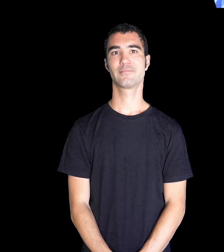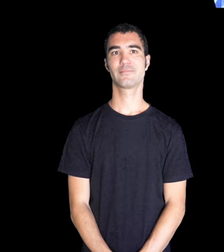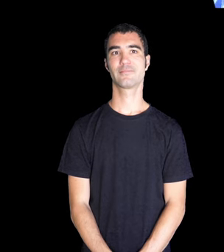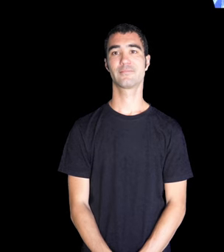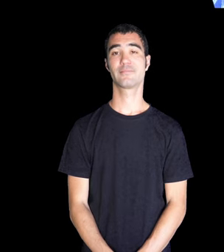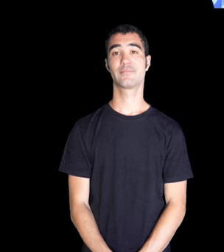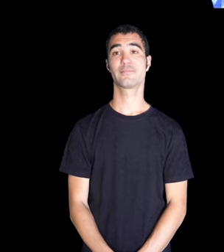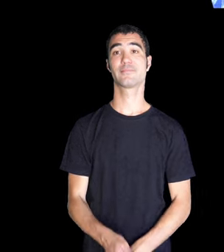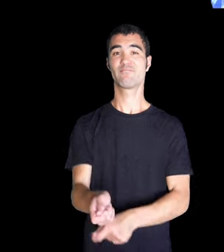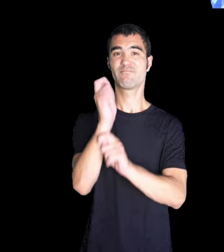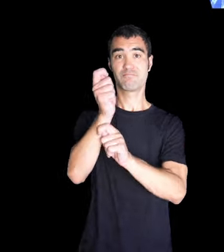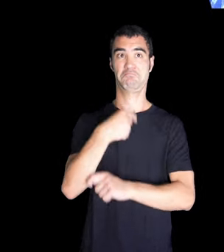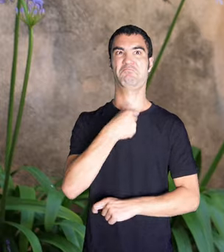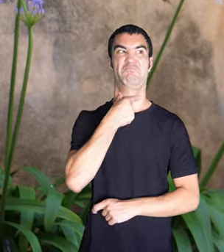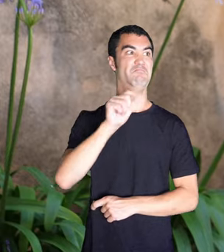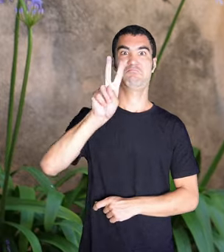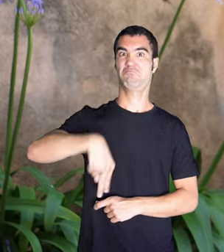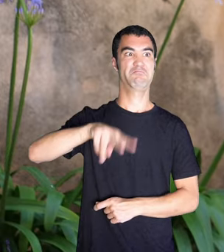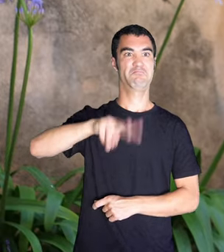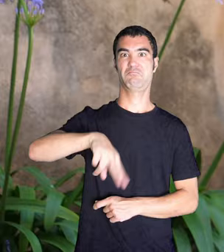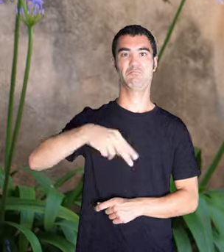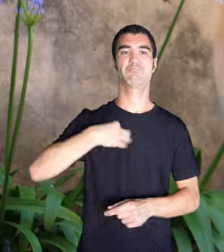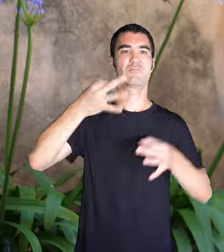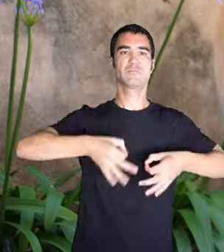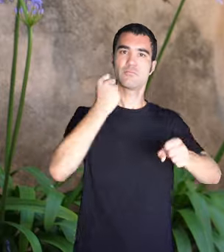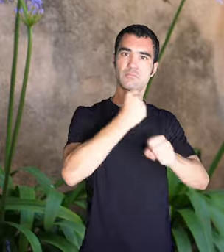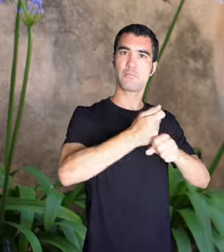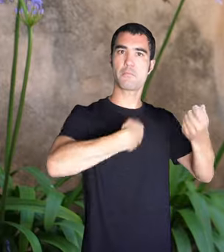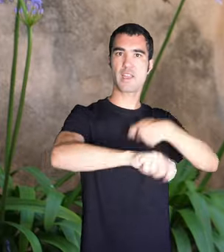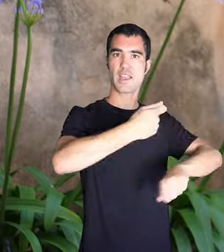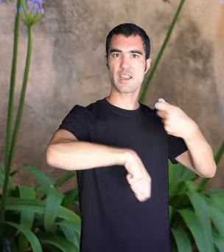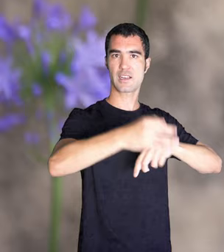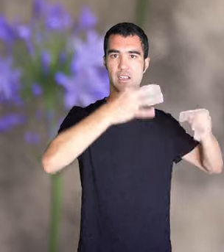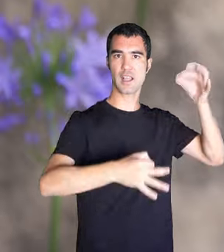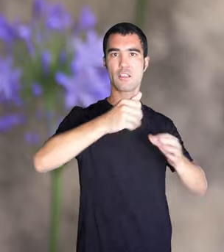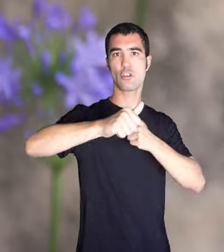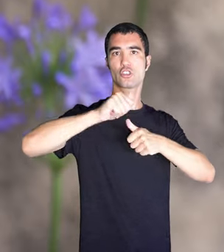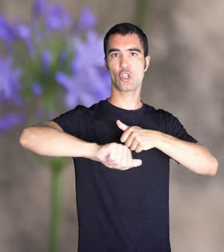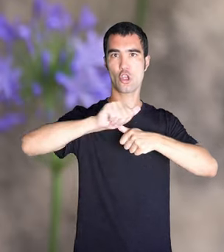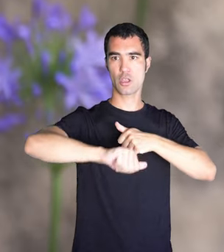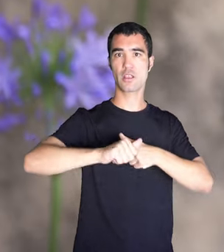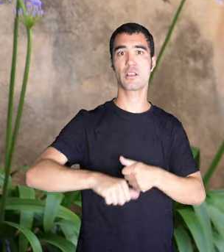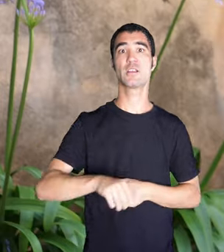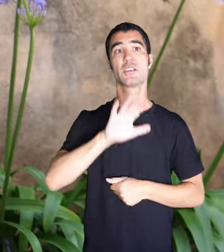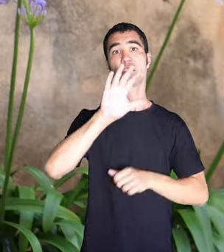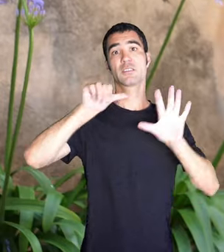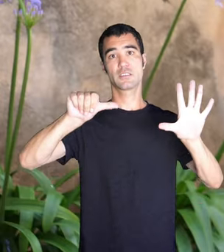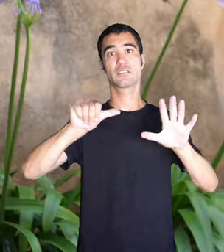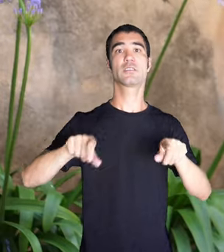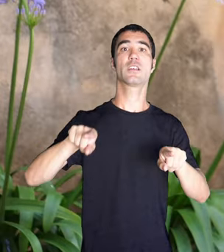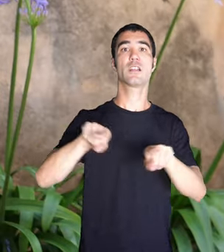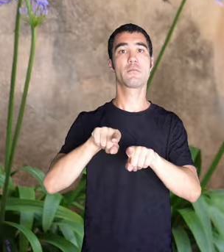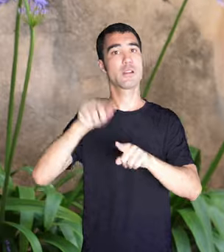De pescar no me va agradar mai. Sempre he fet feina en el mercat de solla. Cinc germanes. Les meves